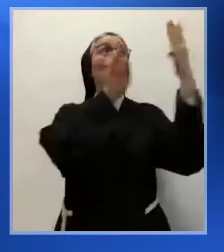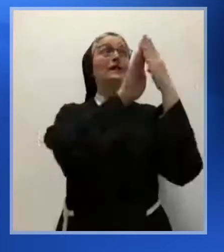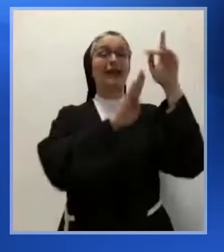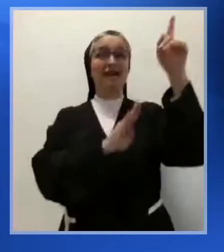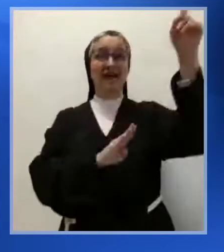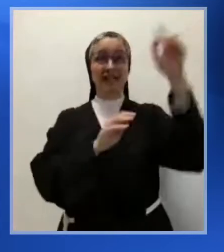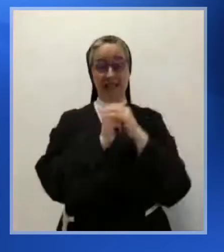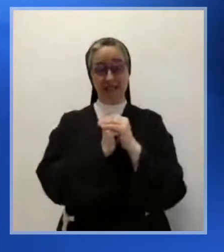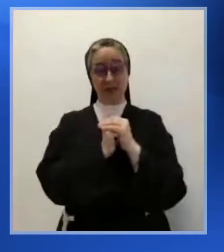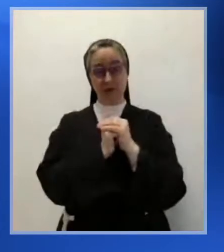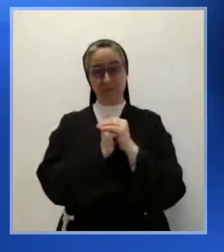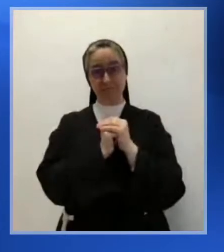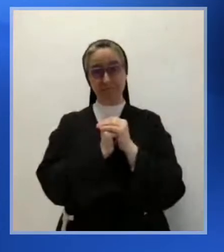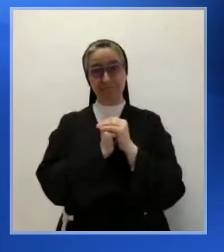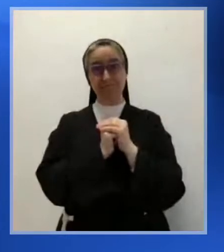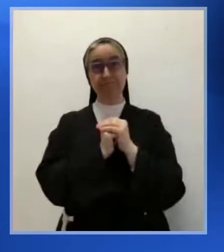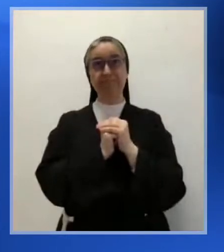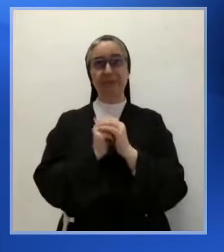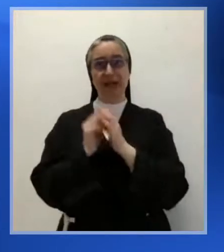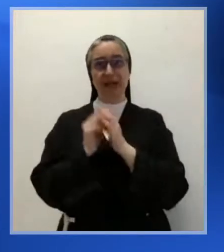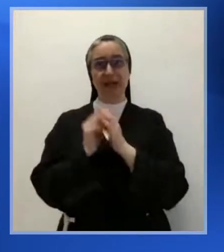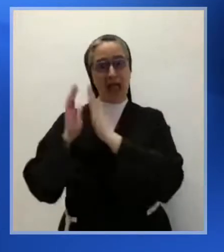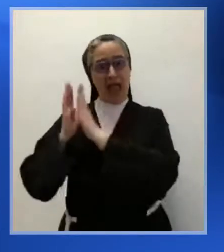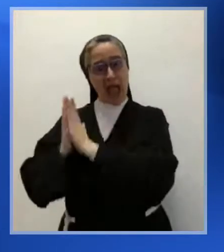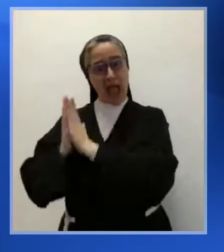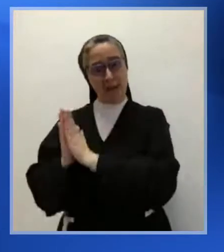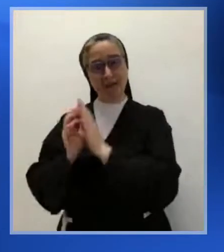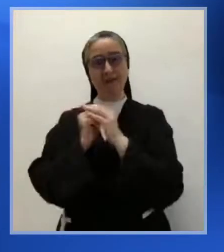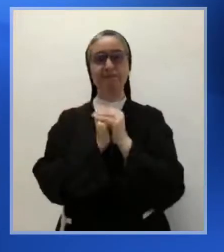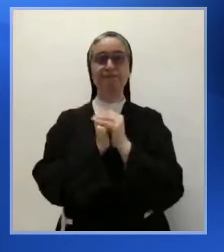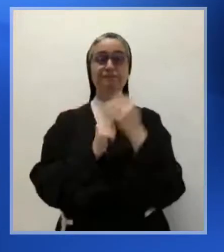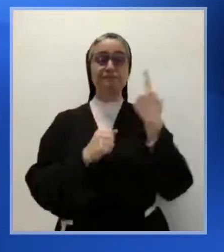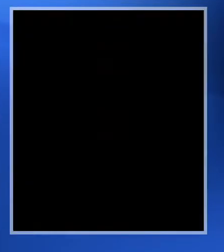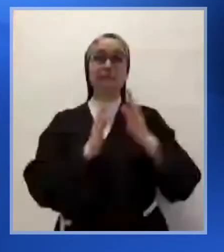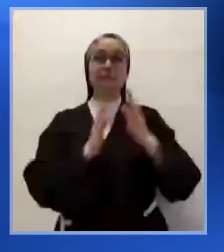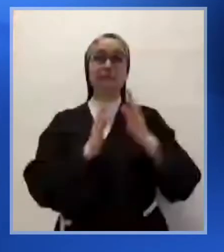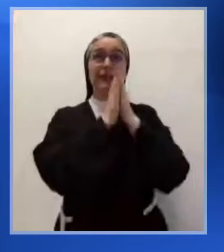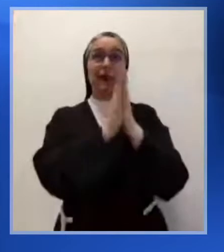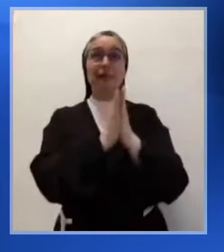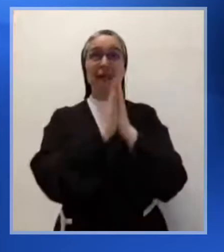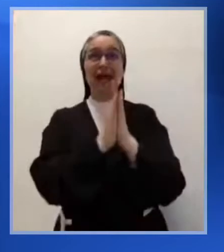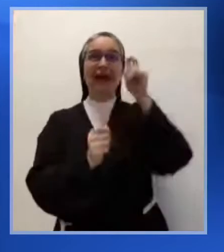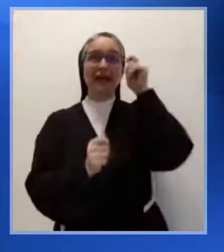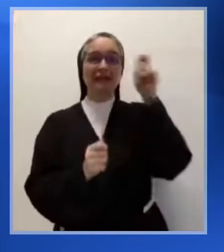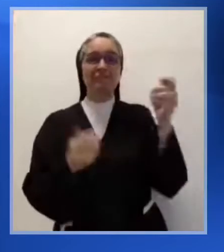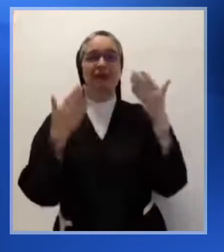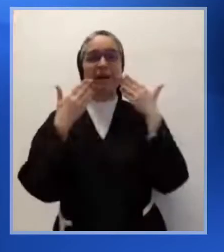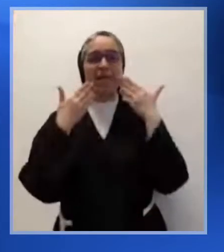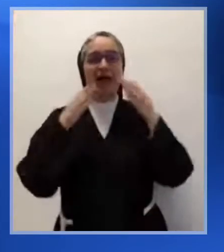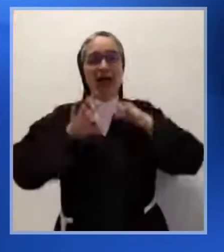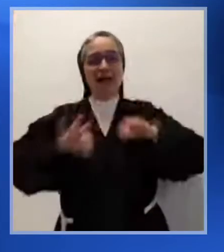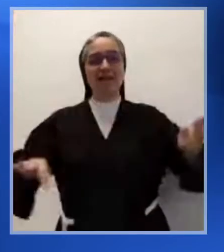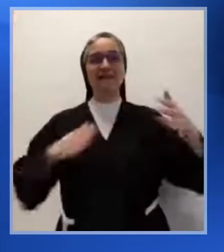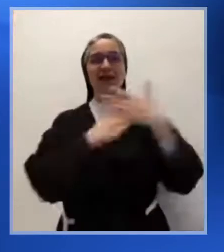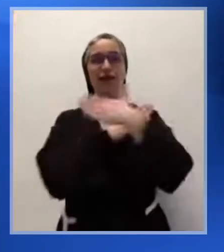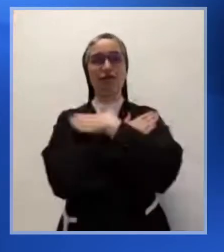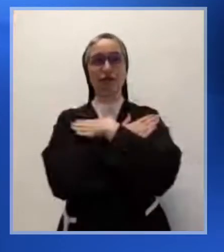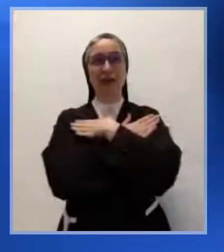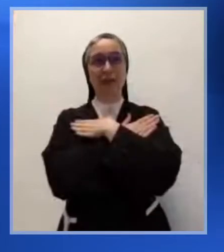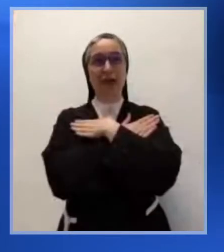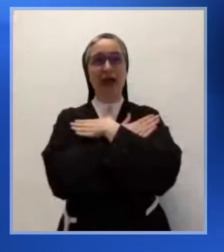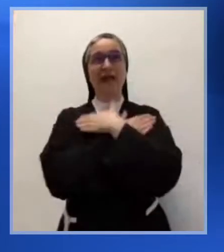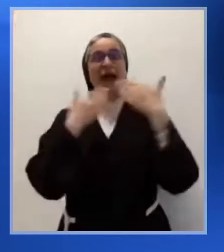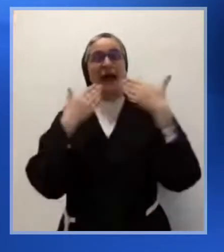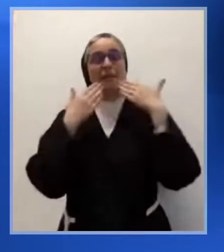ad Dominum. Amen. Amen. Precibus et meritis, Beate Maria, Semper Virginis, Beate